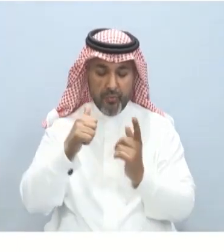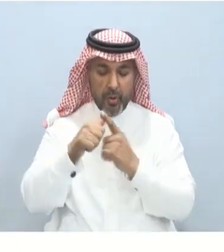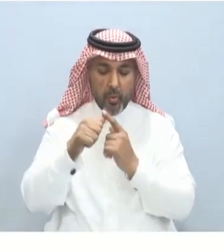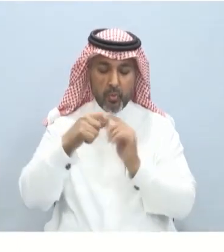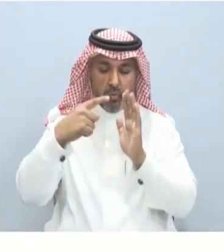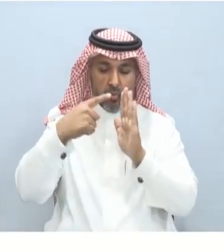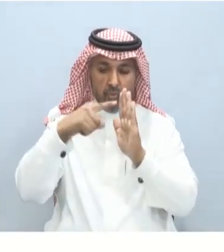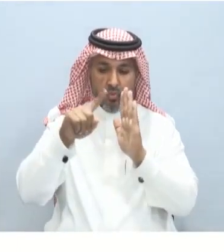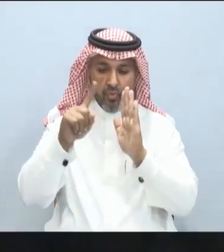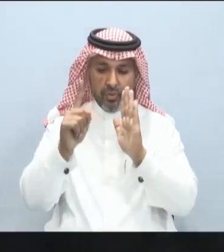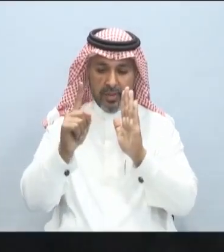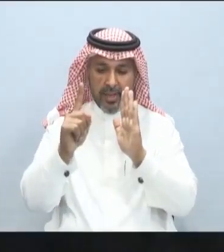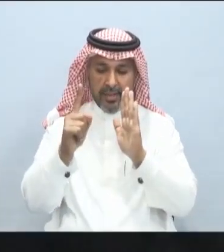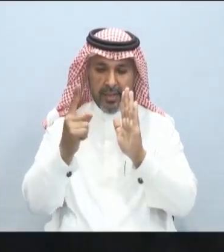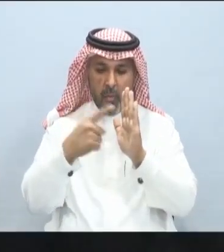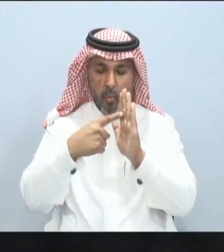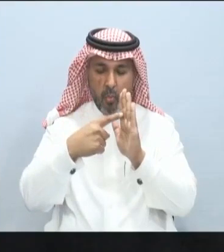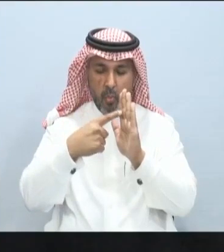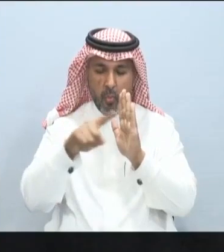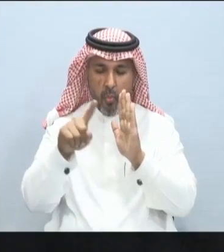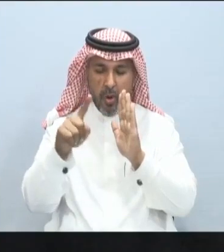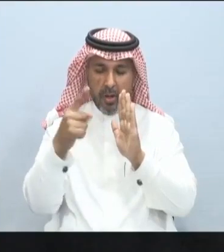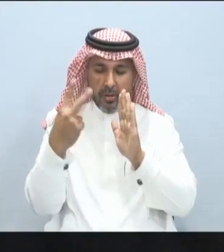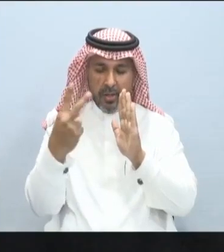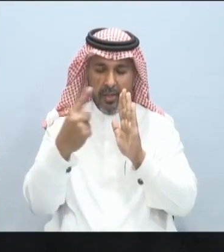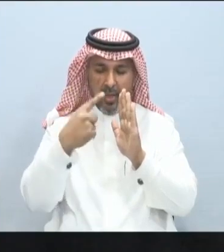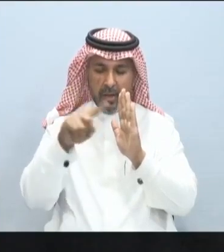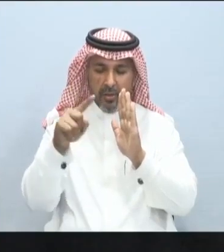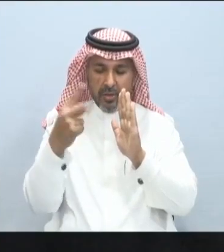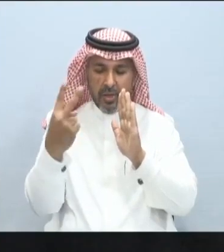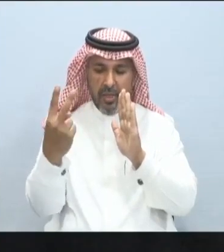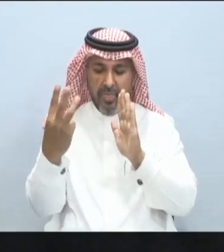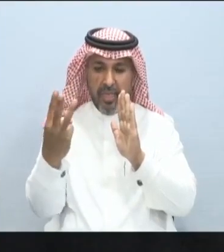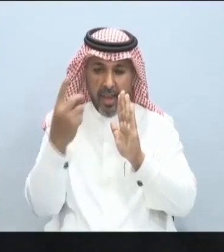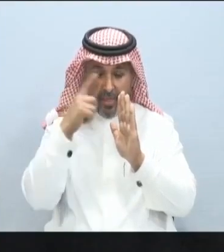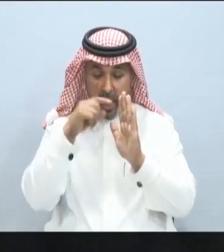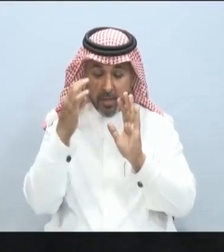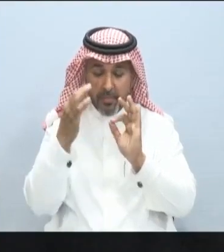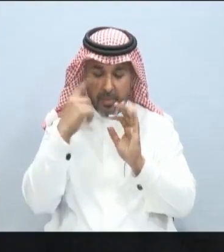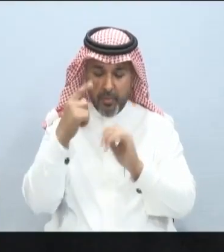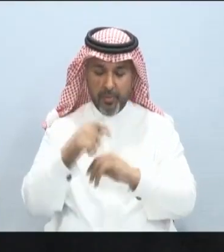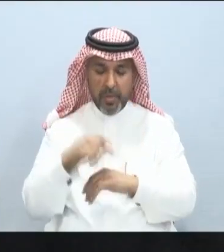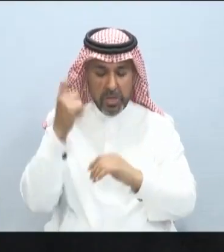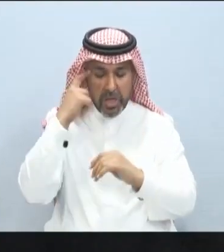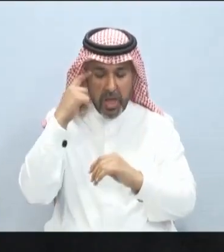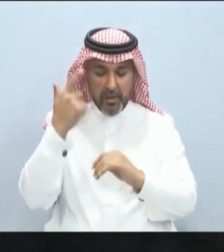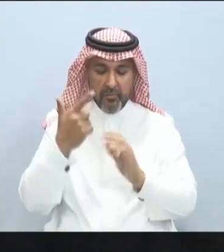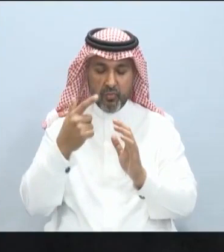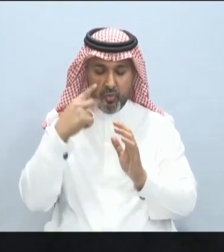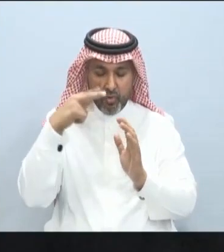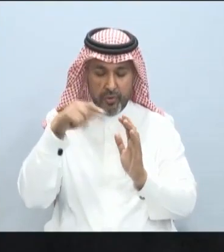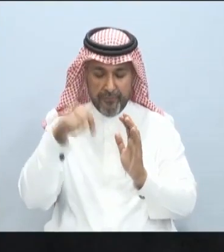حتى نستطيع كتابتها على شكل عوامل الان ستصبح مربع كامل بالتالي هي مربع